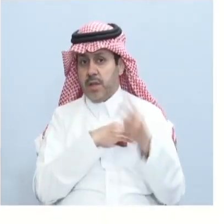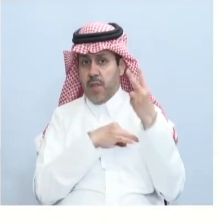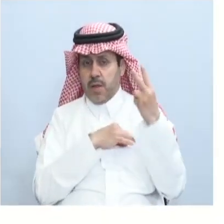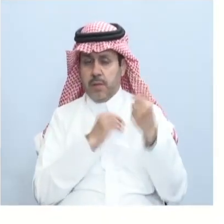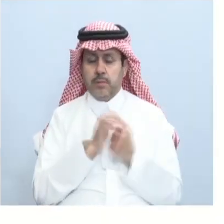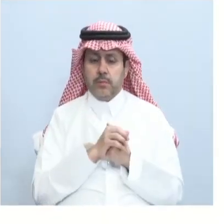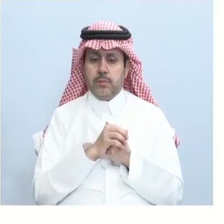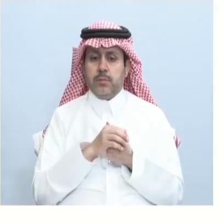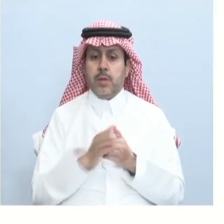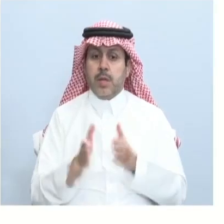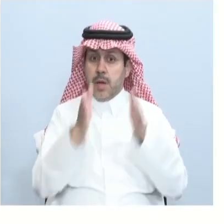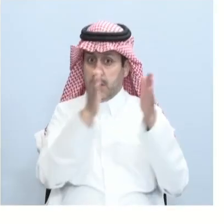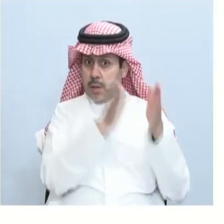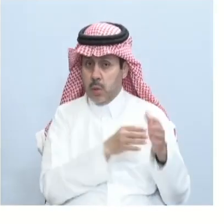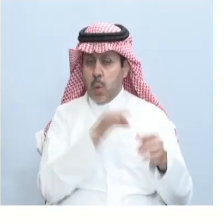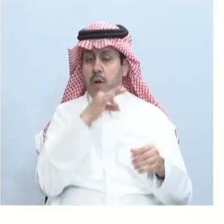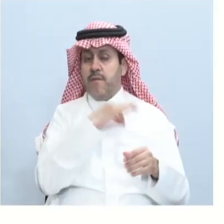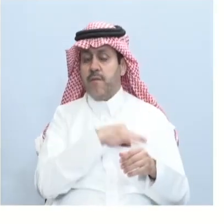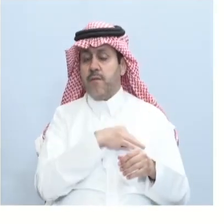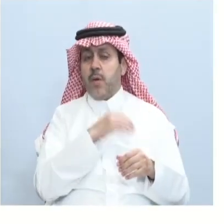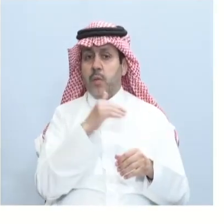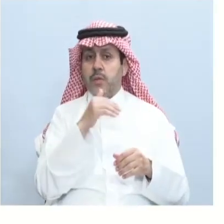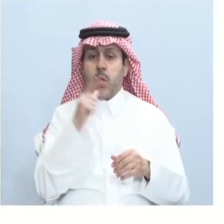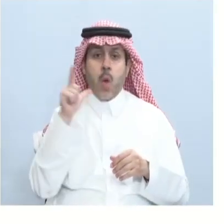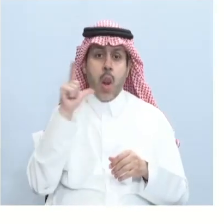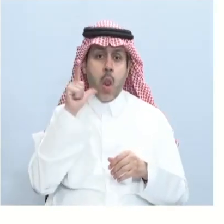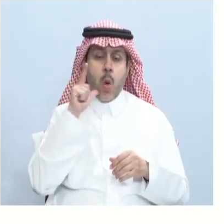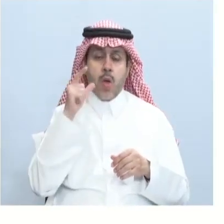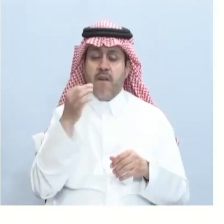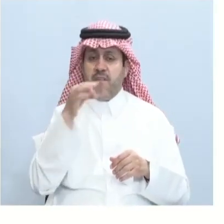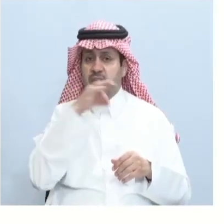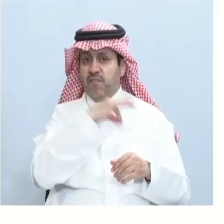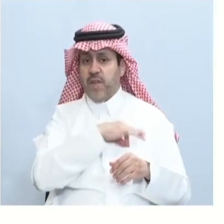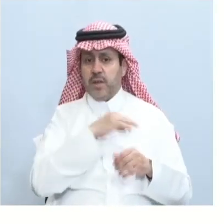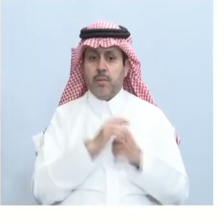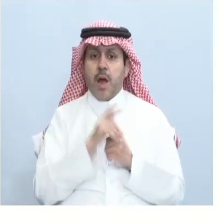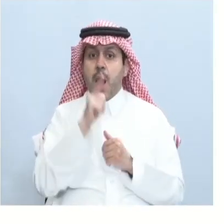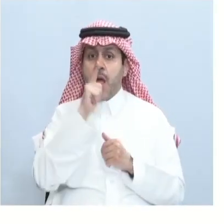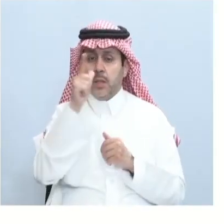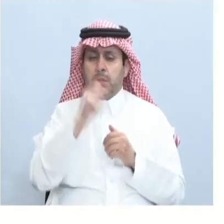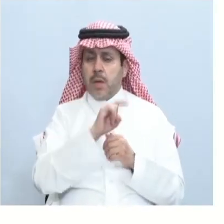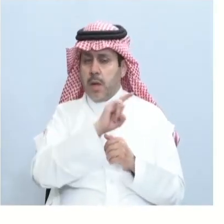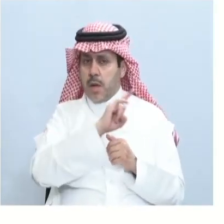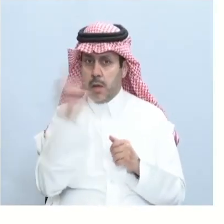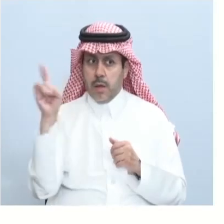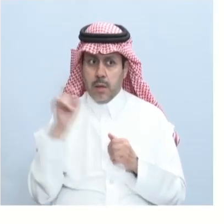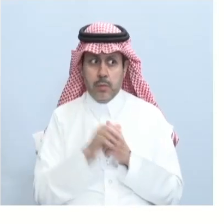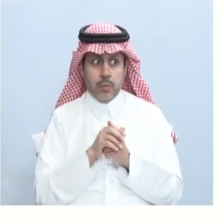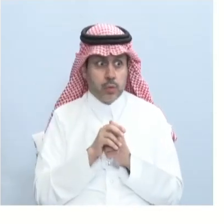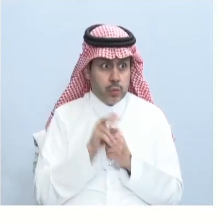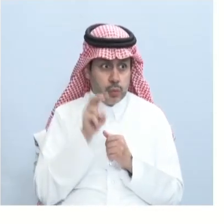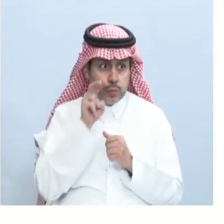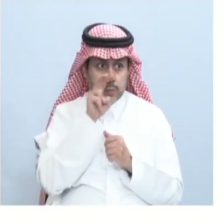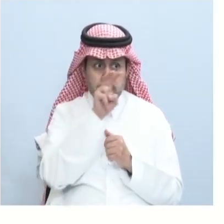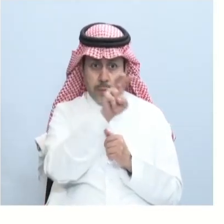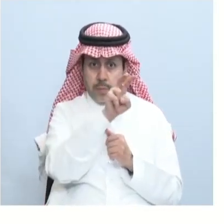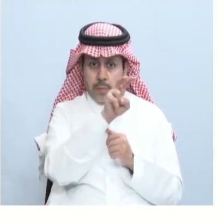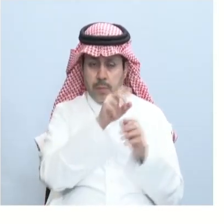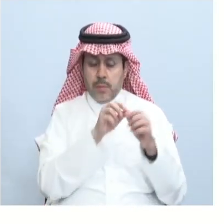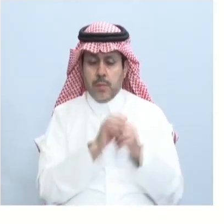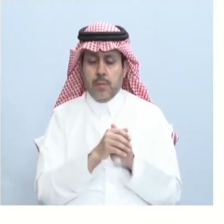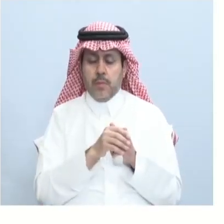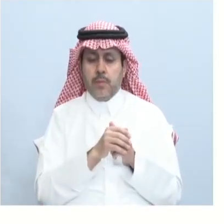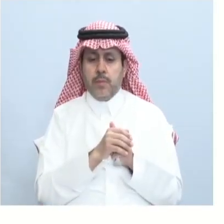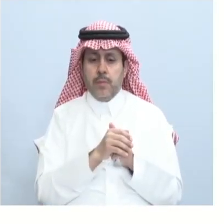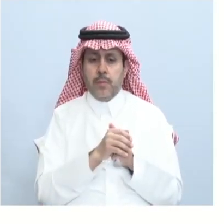الثانيه ننتقل الى الفائده اللغويه قال تعالى لا تمدن عينيك لا تمدن